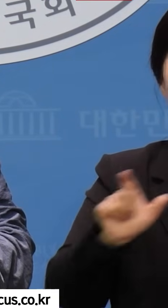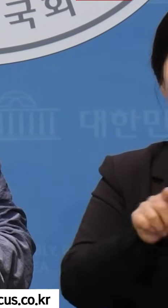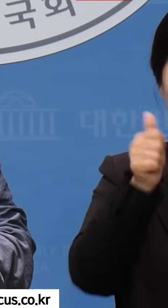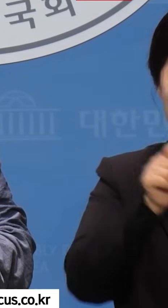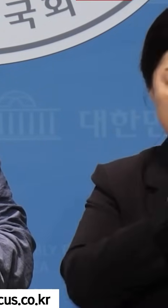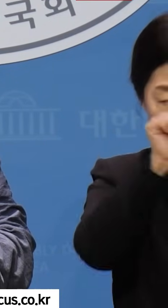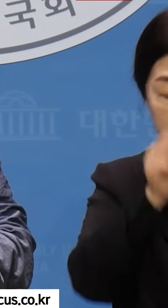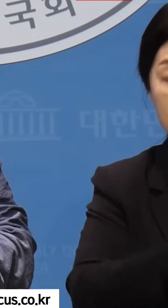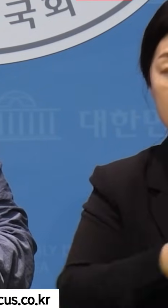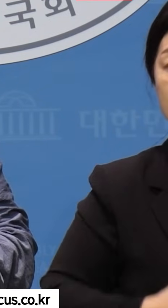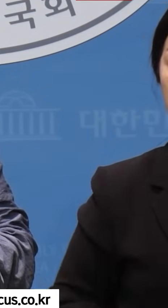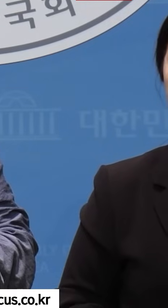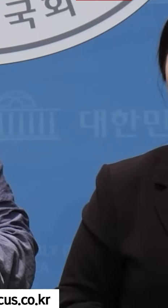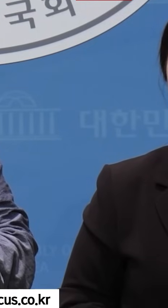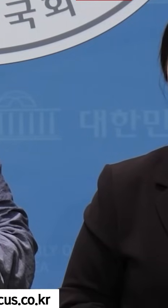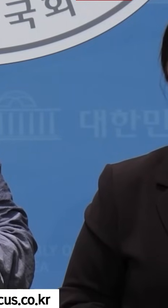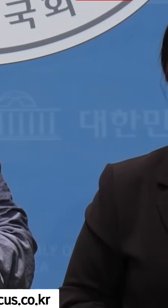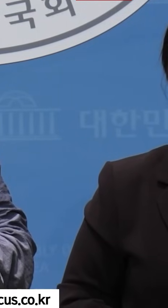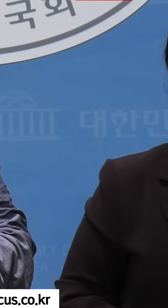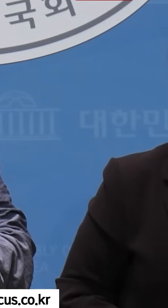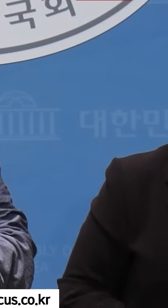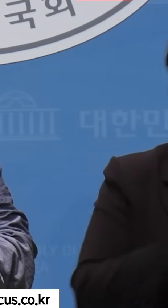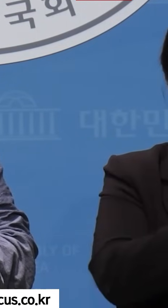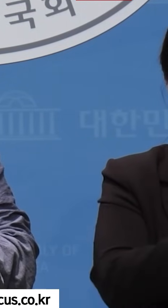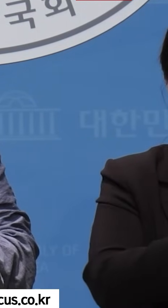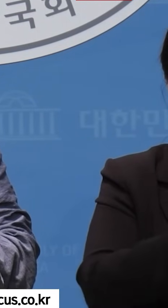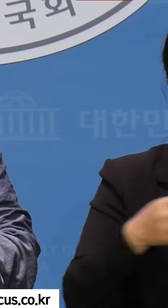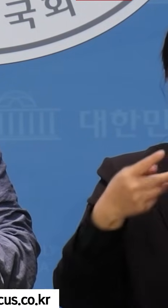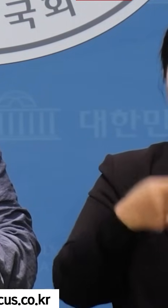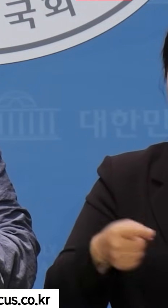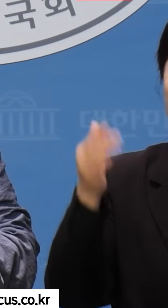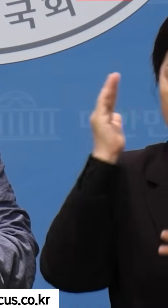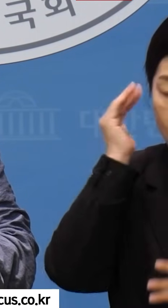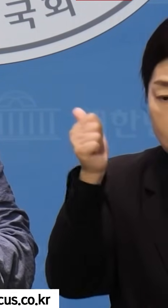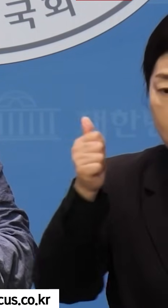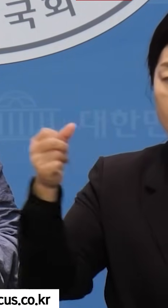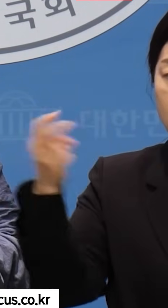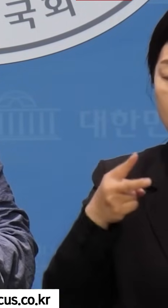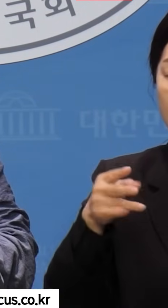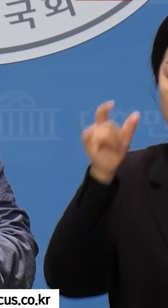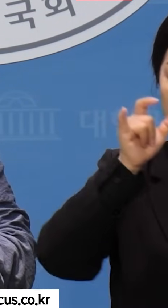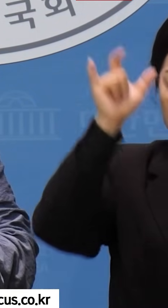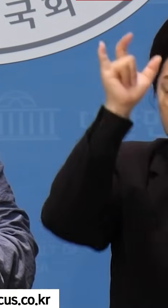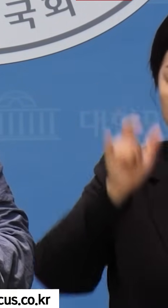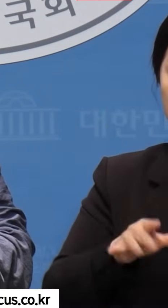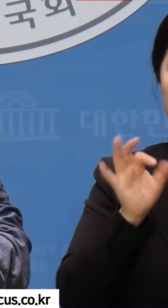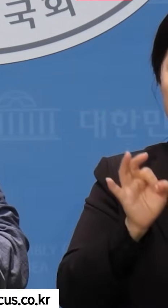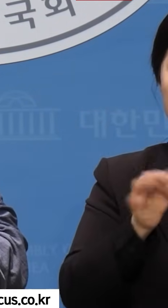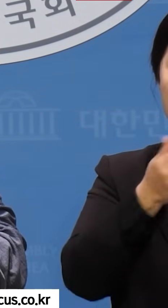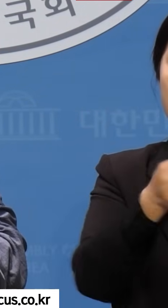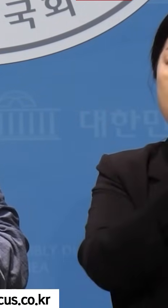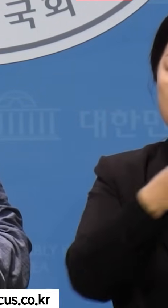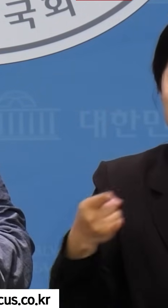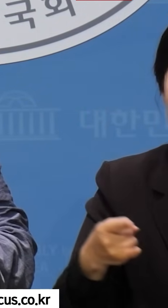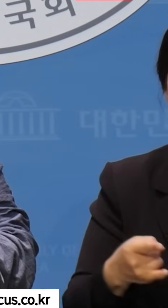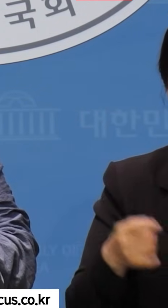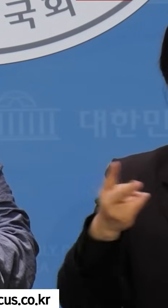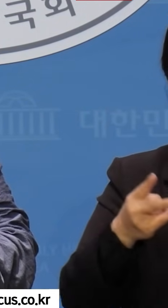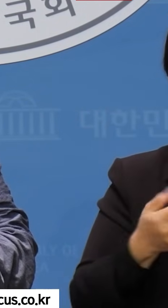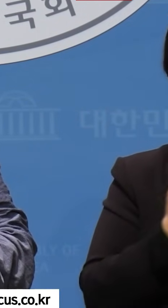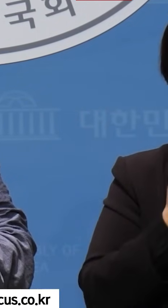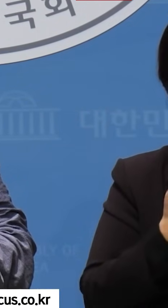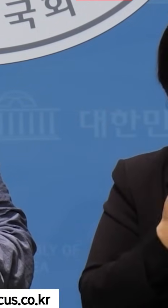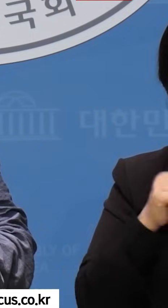추가해서 했는데요. 그 휴대폰에 윤석열 대통령과 최은순 씨와 김건희 씨와 범죄를 논했을 가능성도